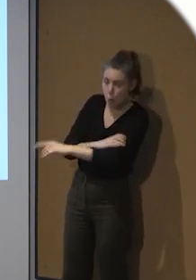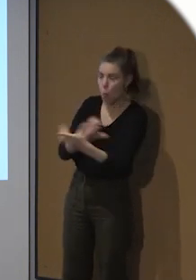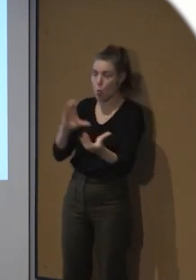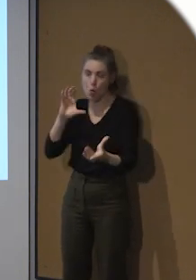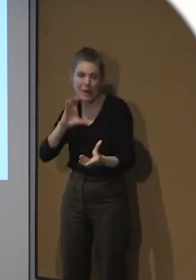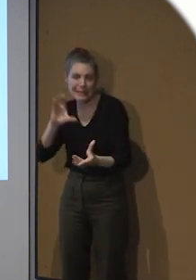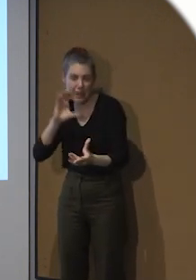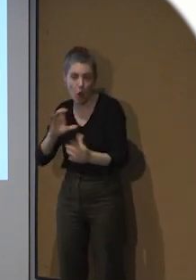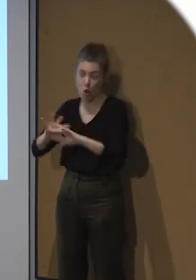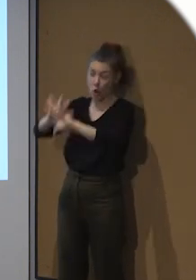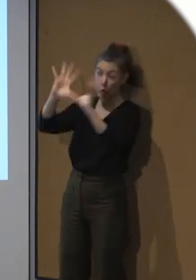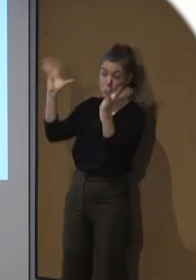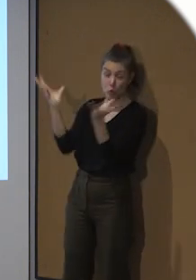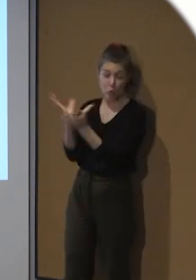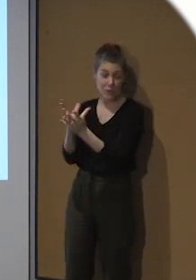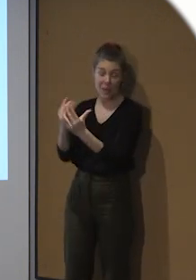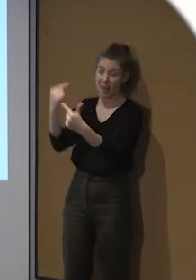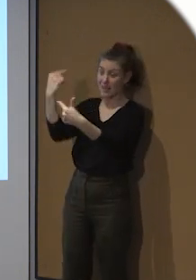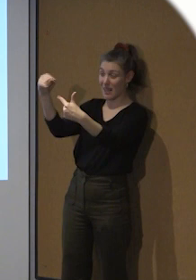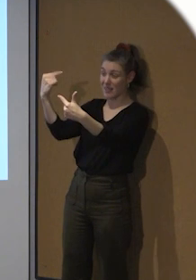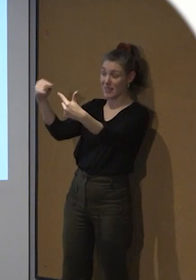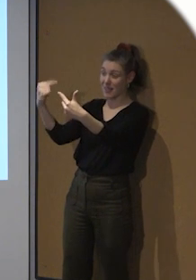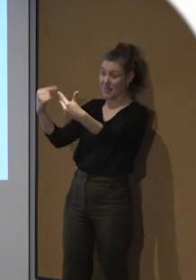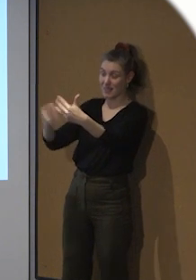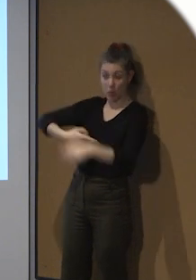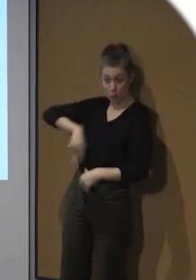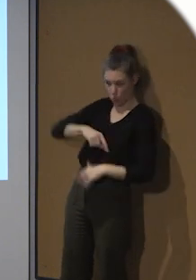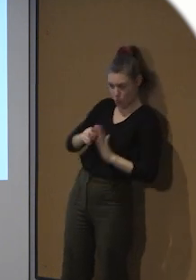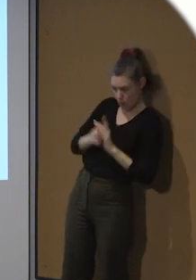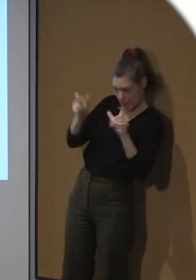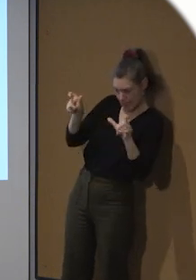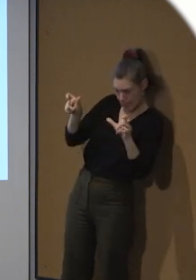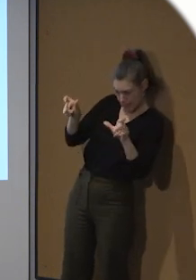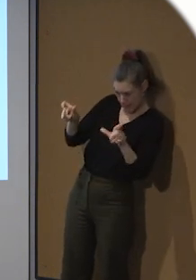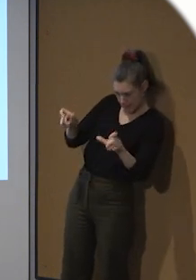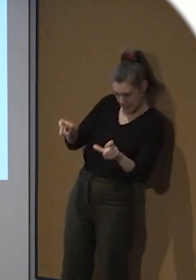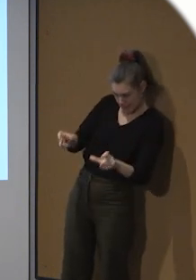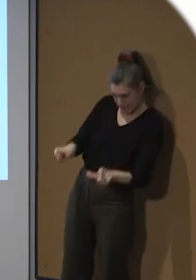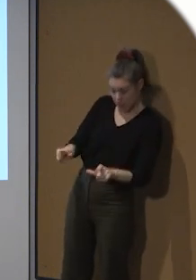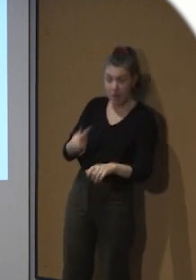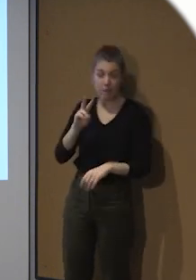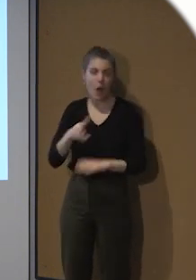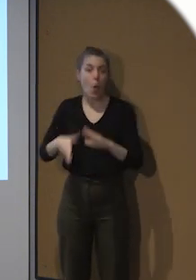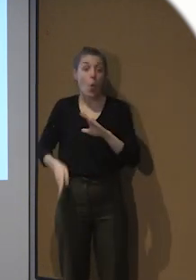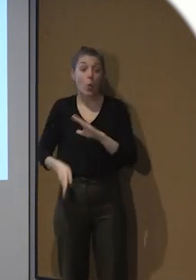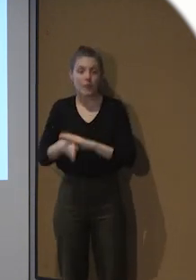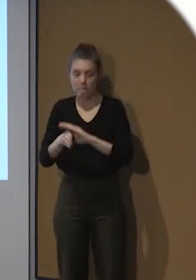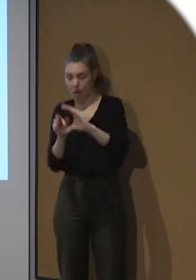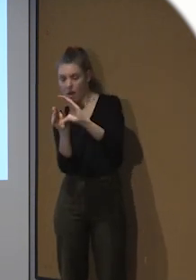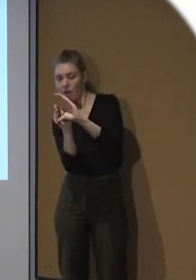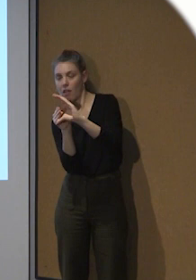fil des années, des parois artérielles, et puis formation des plaques qui au départ sont molles, très molles.